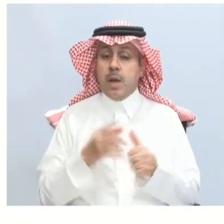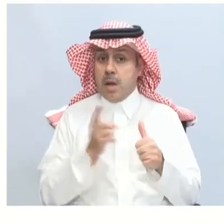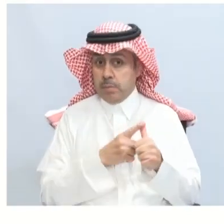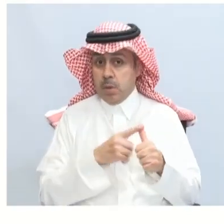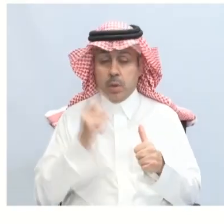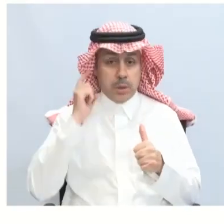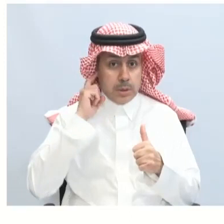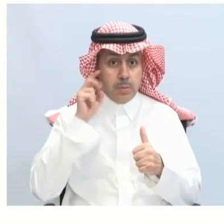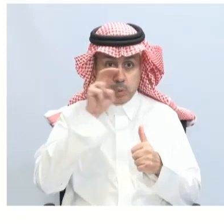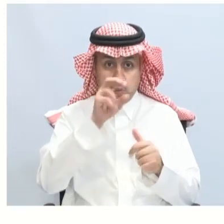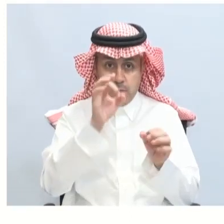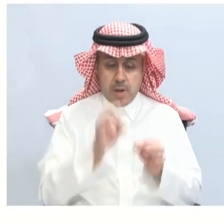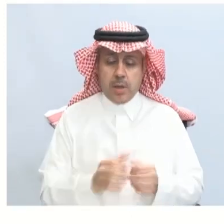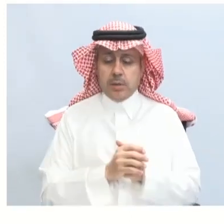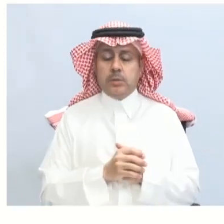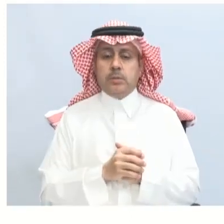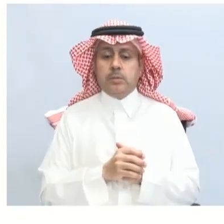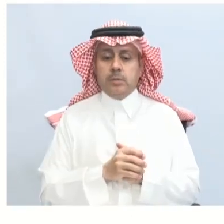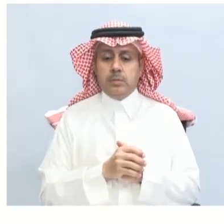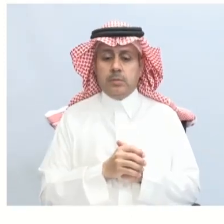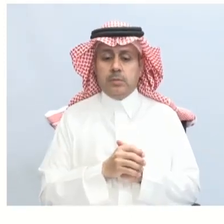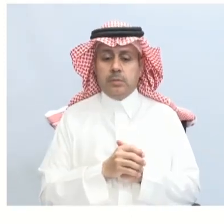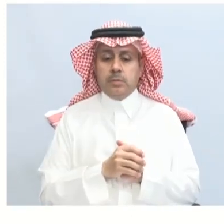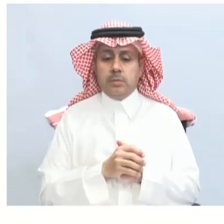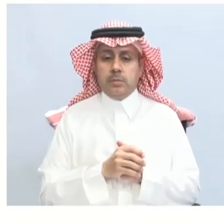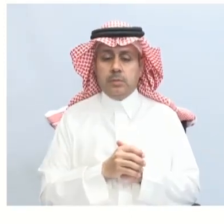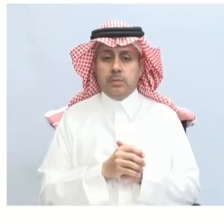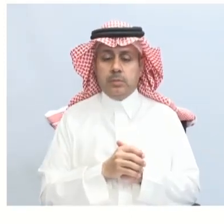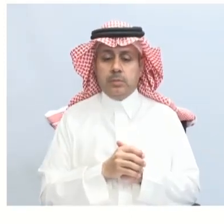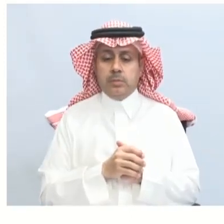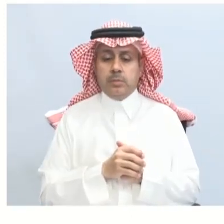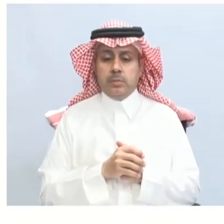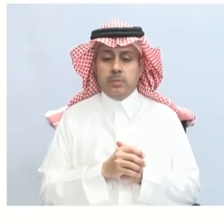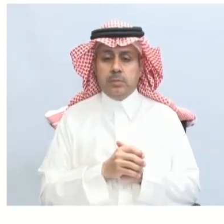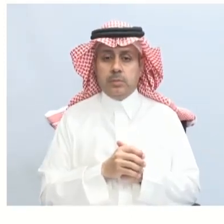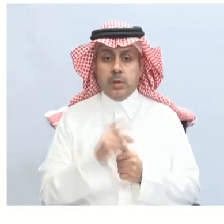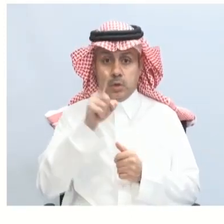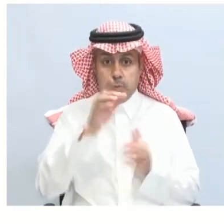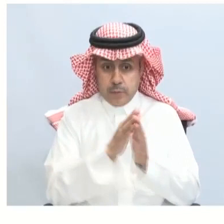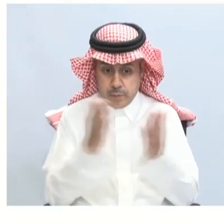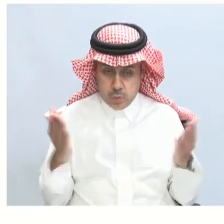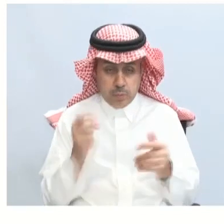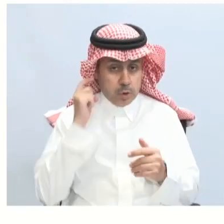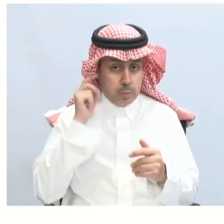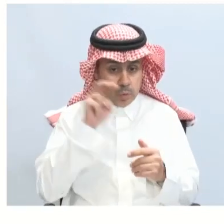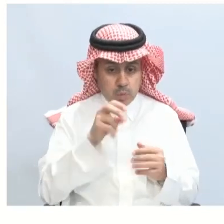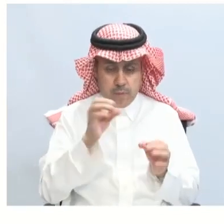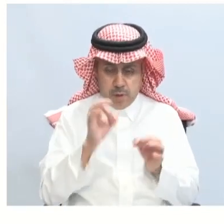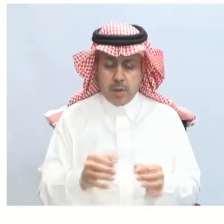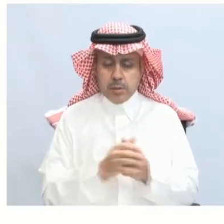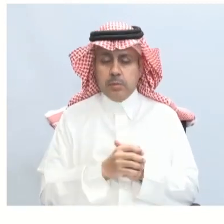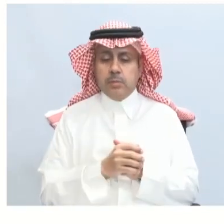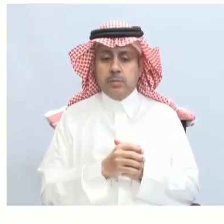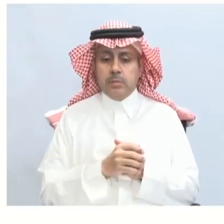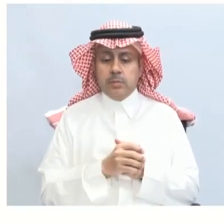اولا في هذه الايات للاستماع لقارئ لهذه الايات اتمنى منكم الان الانصات والاستماع